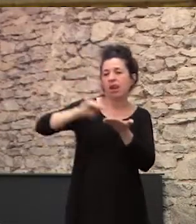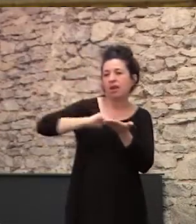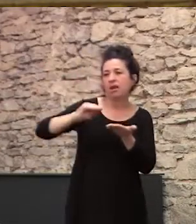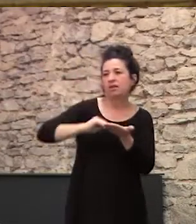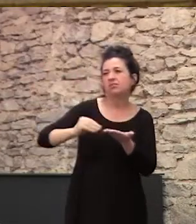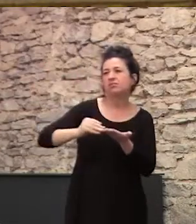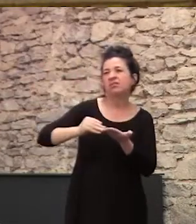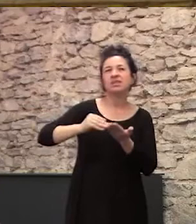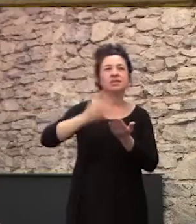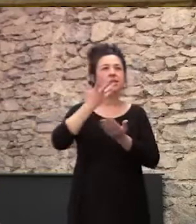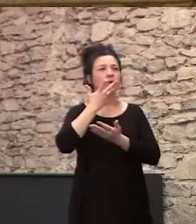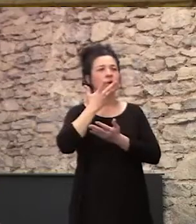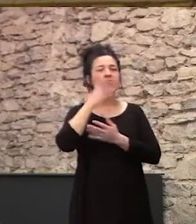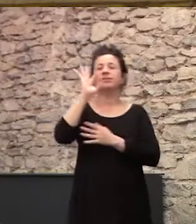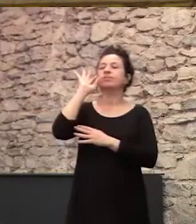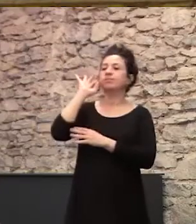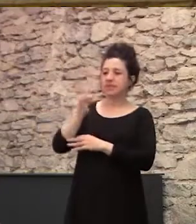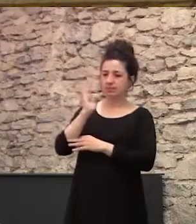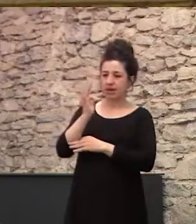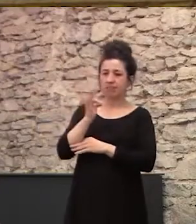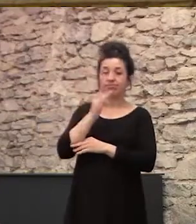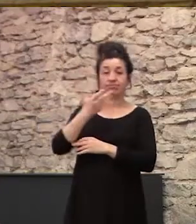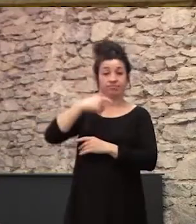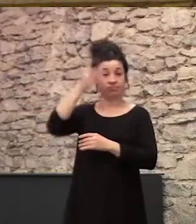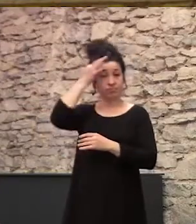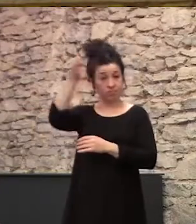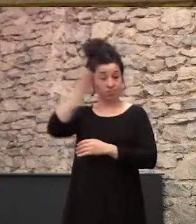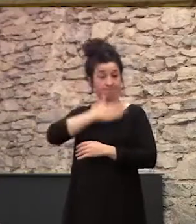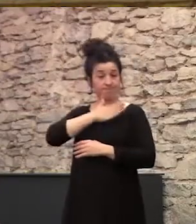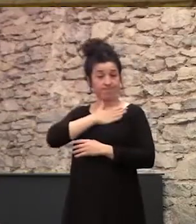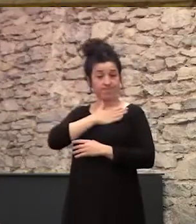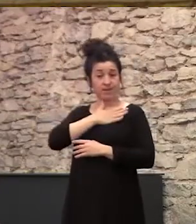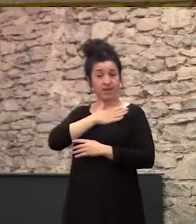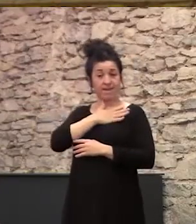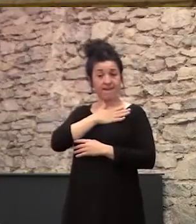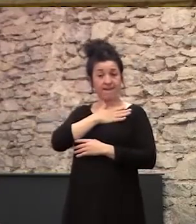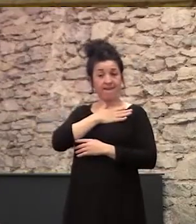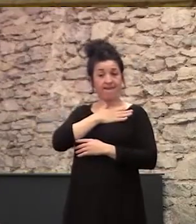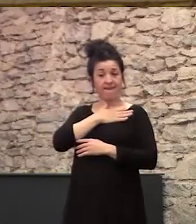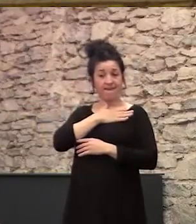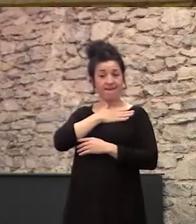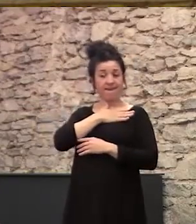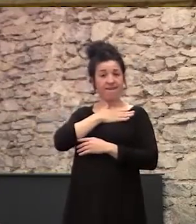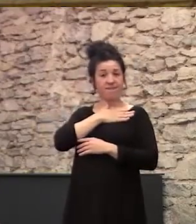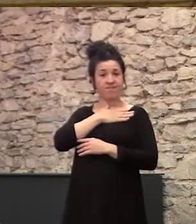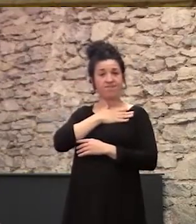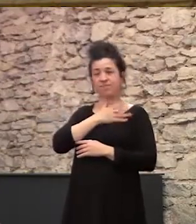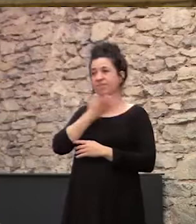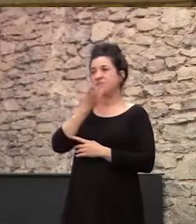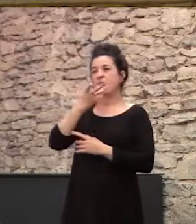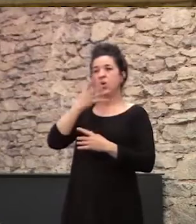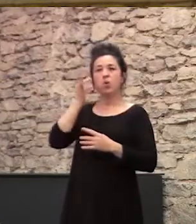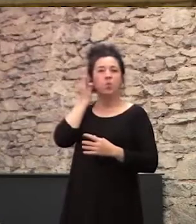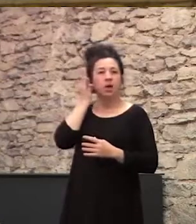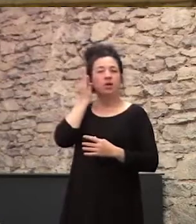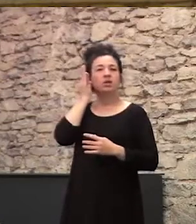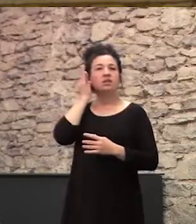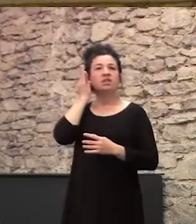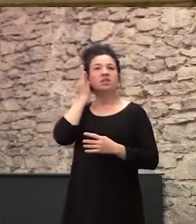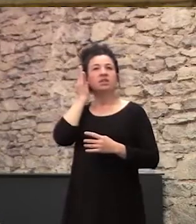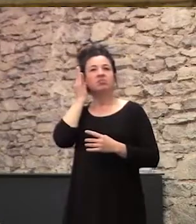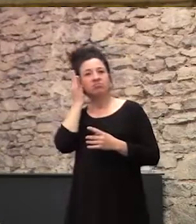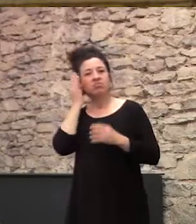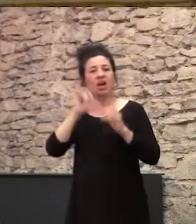ezagutzen nuen, bueno, egia da, Elgo Barko emakumen asamblean egin nintzela, ba, ez genetan asamblea oso serioa egiten, eta orban, igual, baina bai, hor, ba, hor